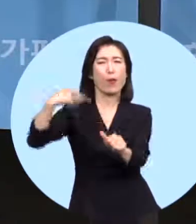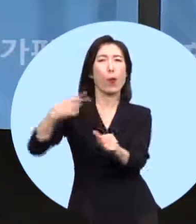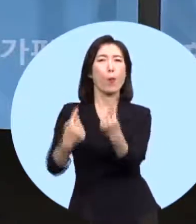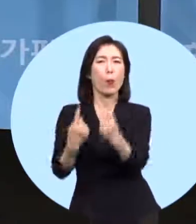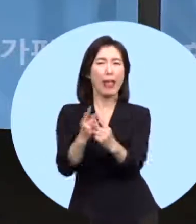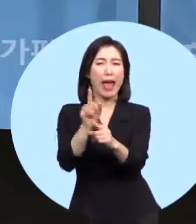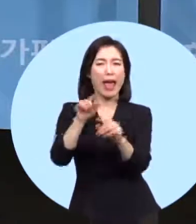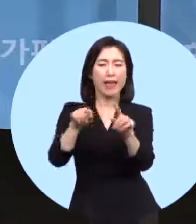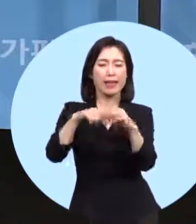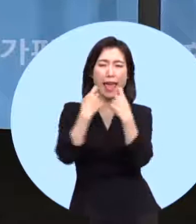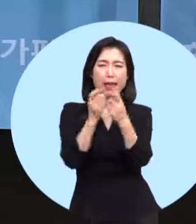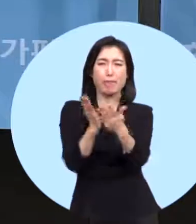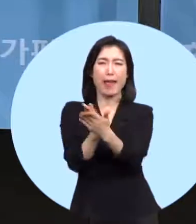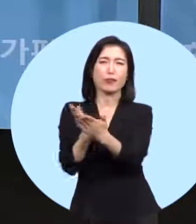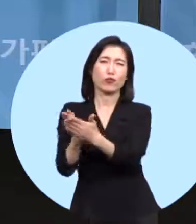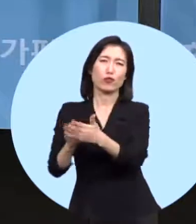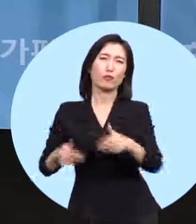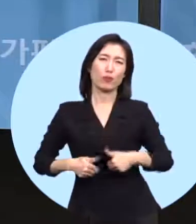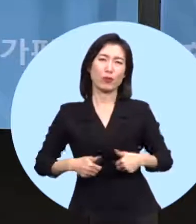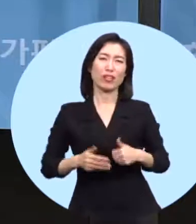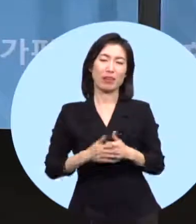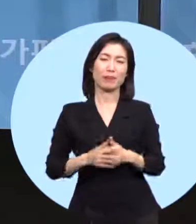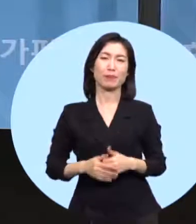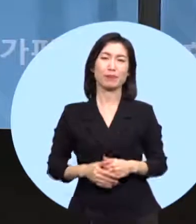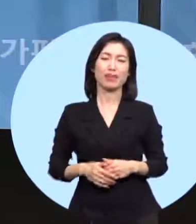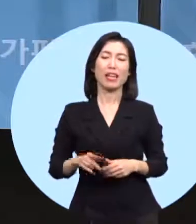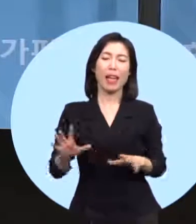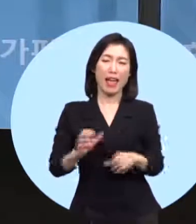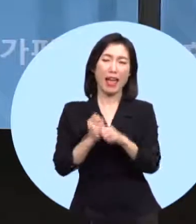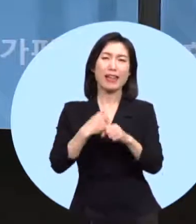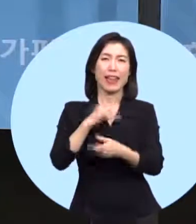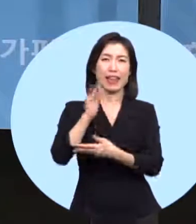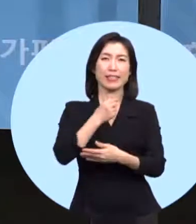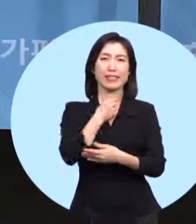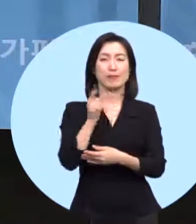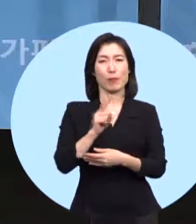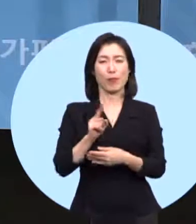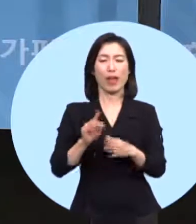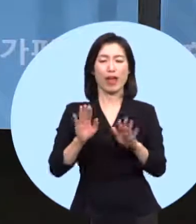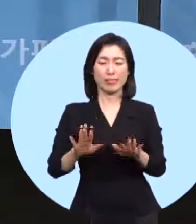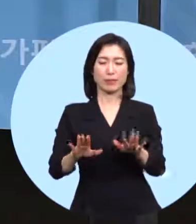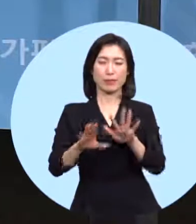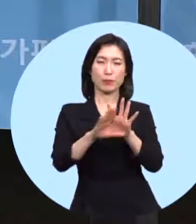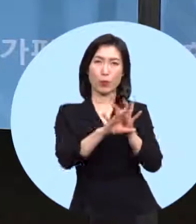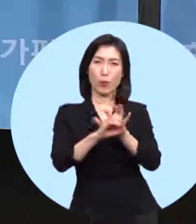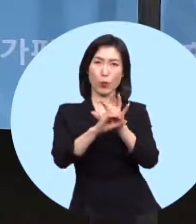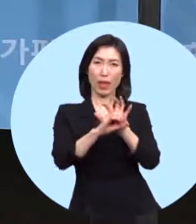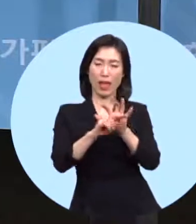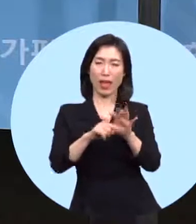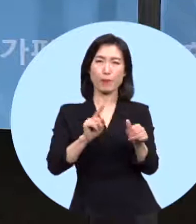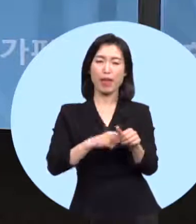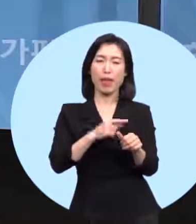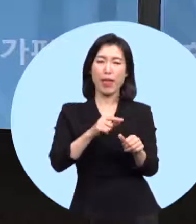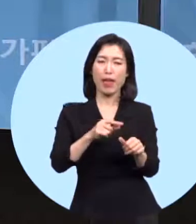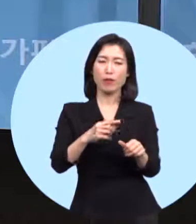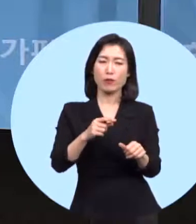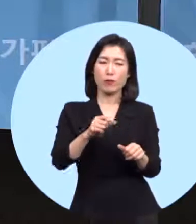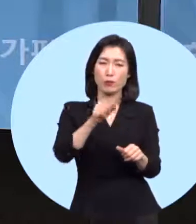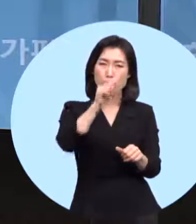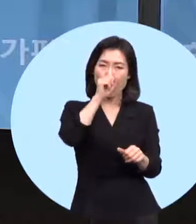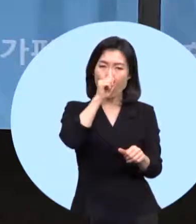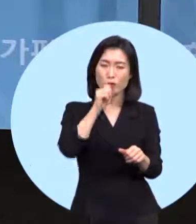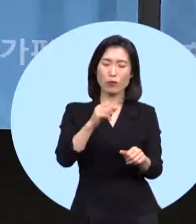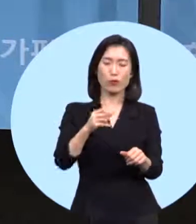그런 의미에서 제가 좀 말씀드리고 싶었던 것은 이제는 우리가 코로나가 좋은 위기를